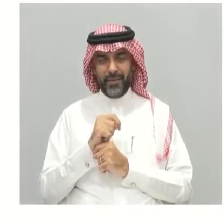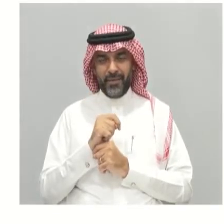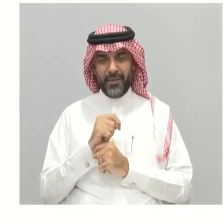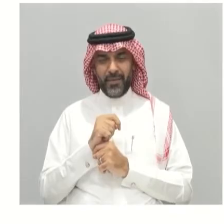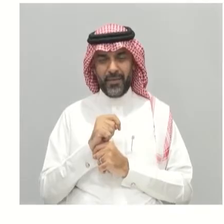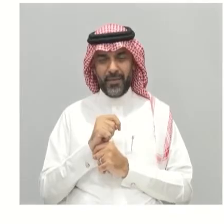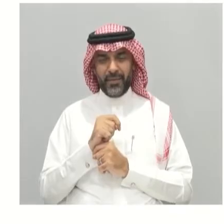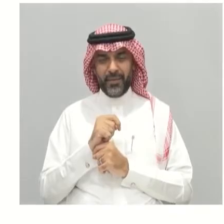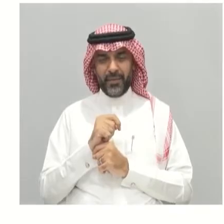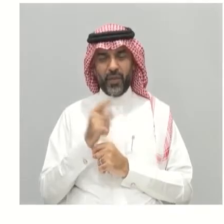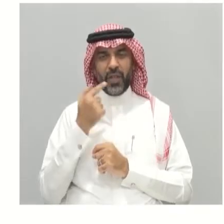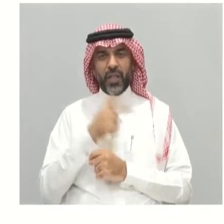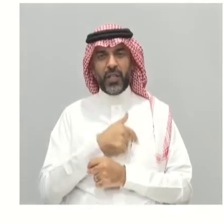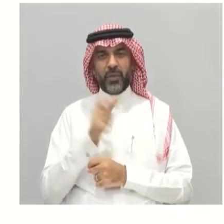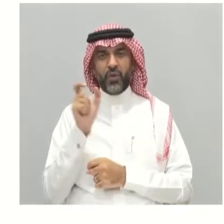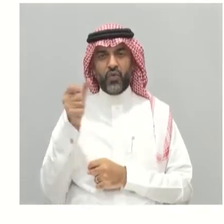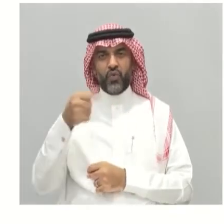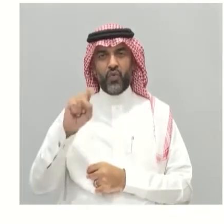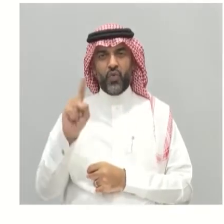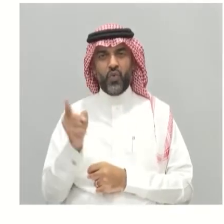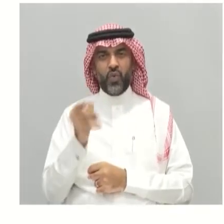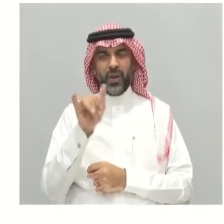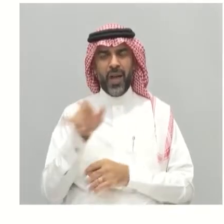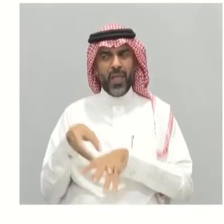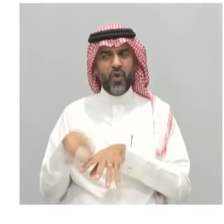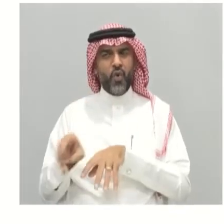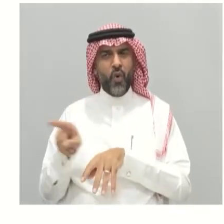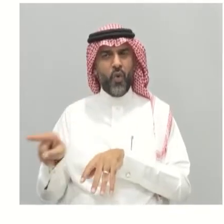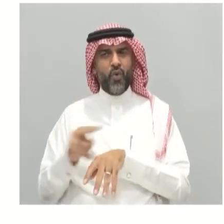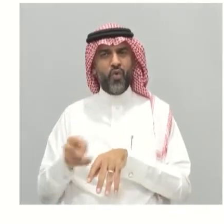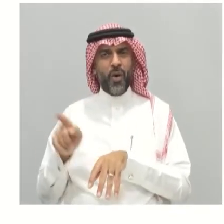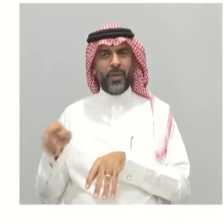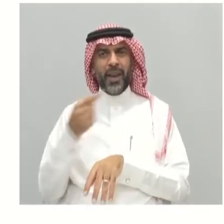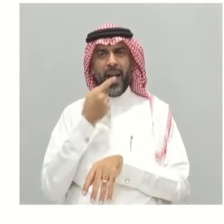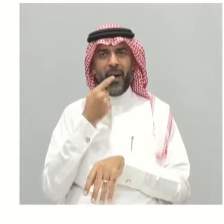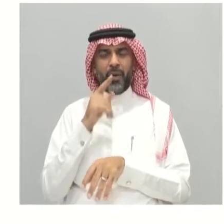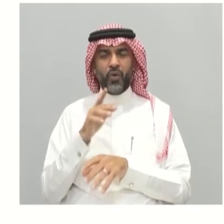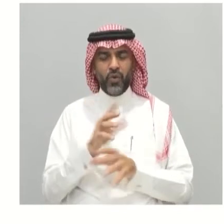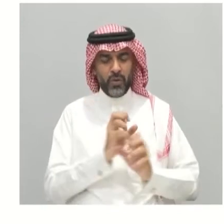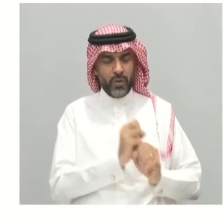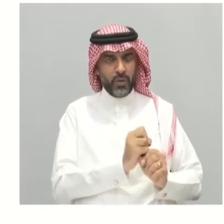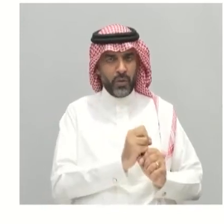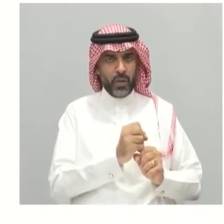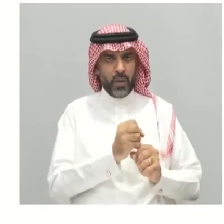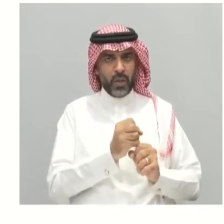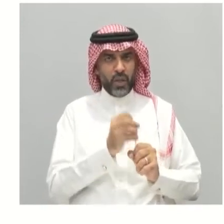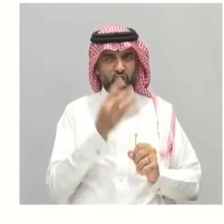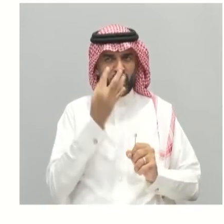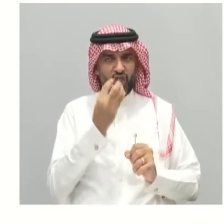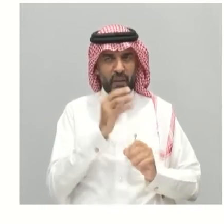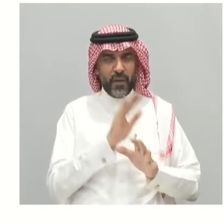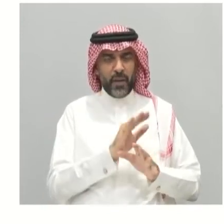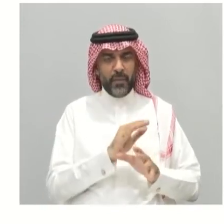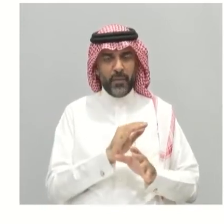هنالك النوري وهو نوع من انواع الطحالب الحمراء التي تجفف وتضغط على شكل الصفائح